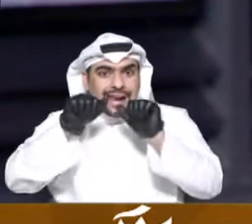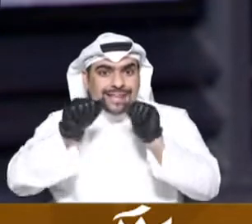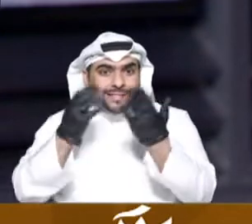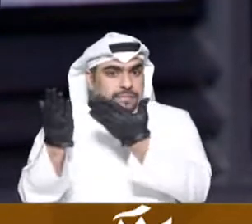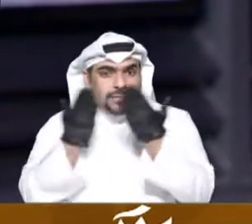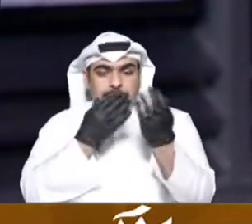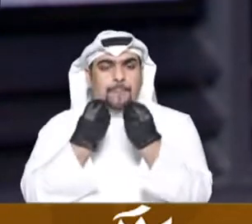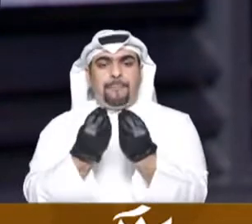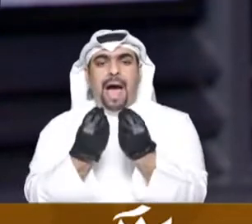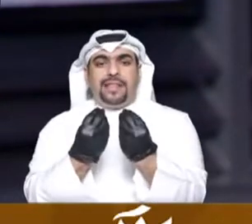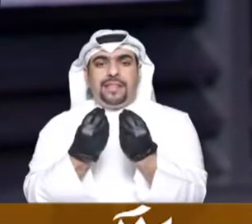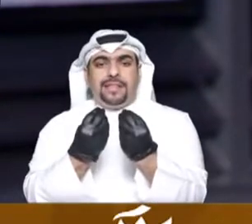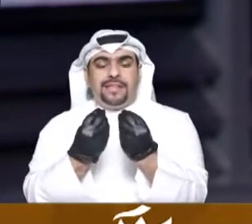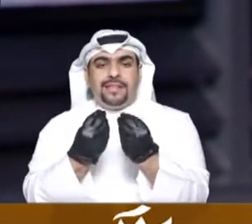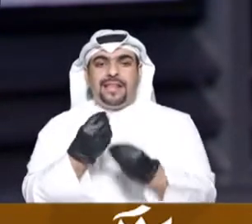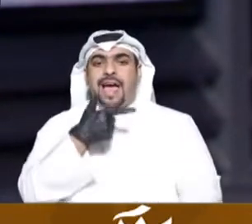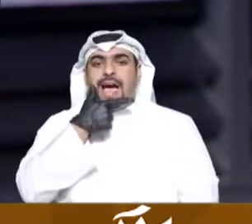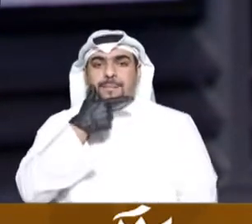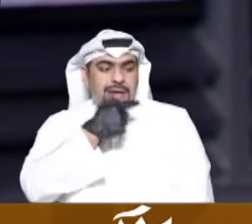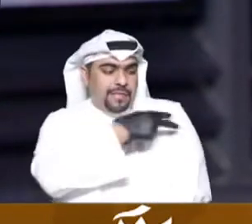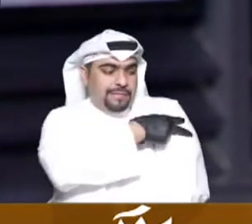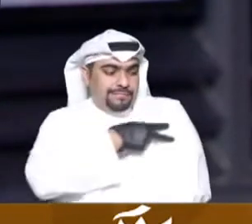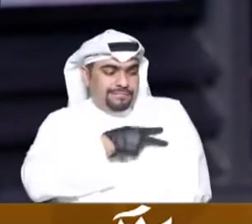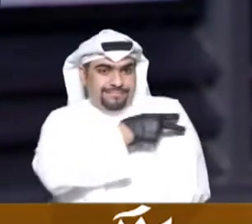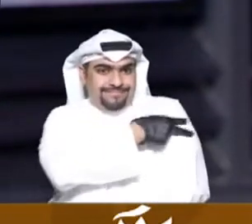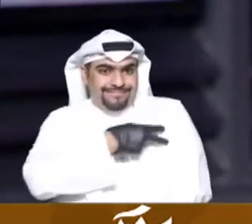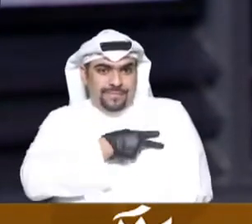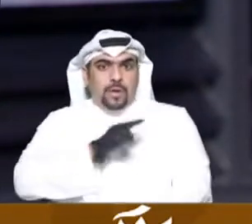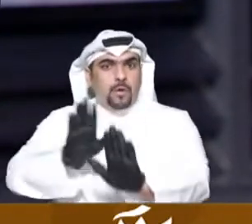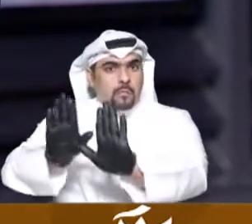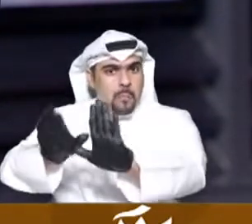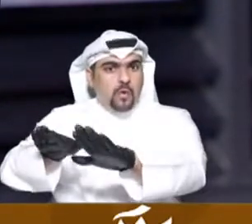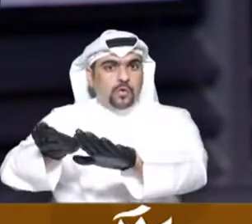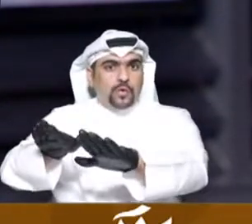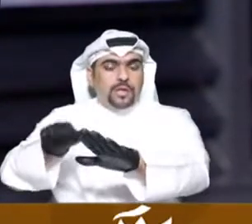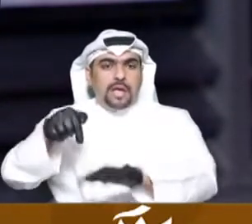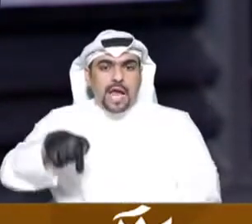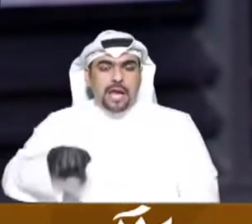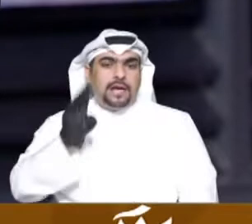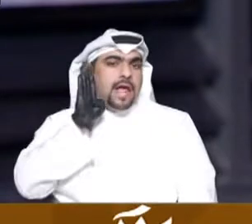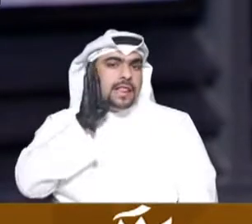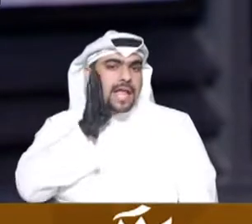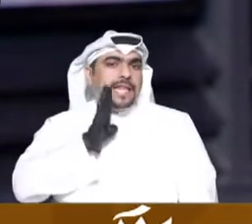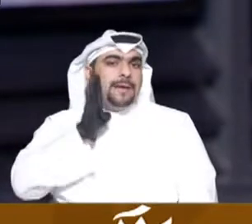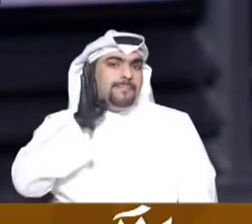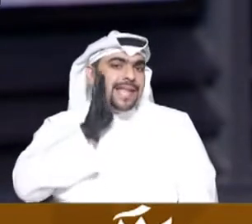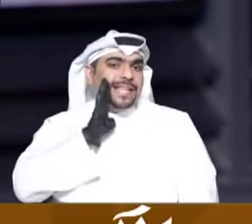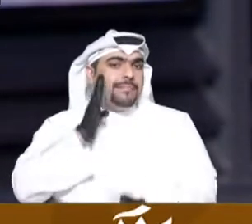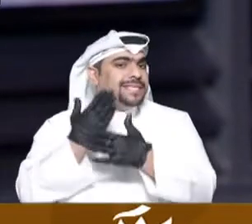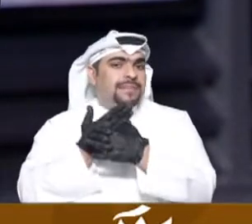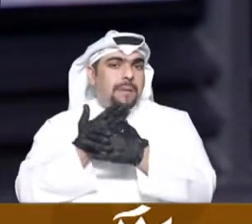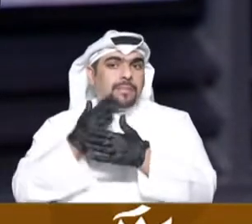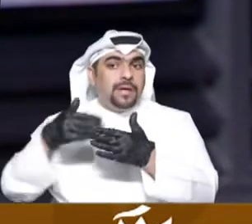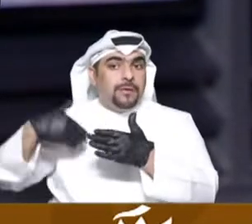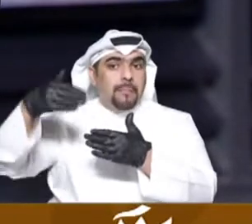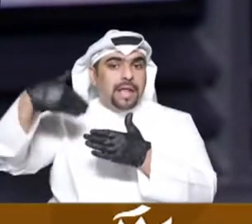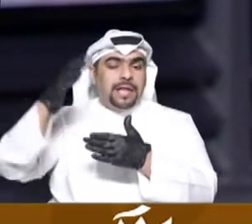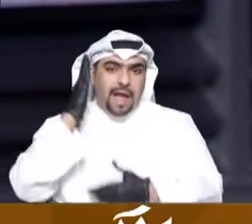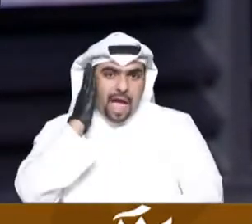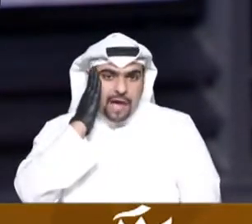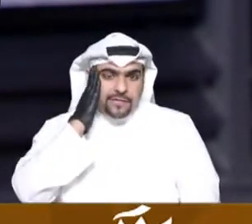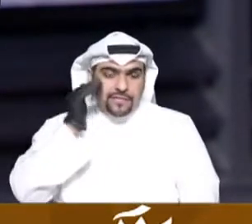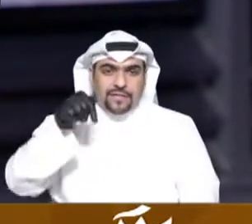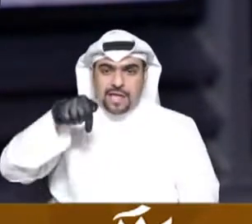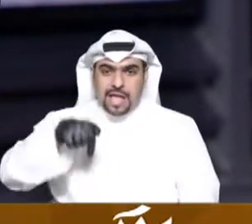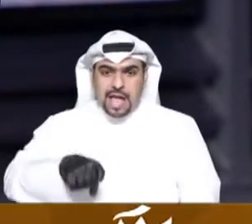فتره يعني اختبار لهم ان في او تدريب الميداني لهم فعلي. فتم توزيع تقريبا